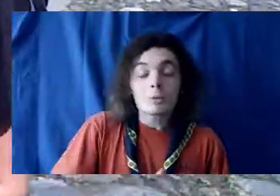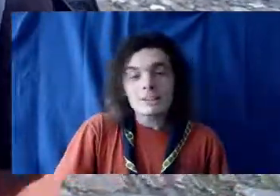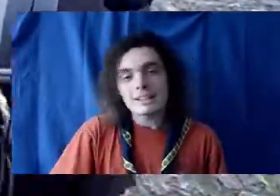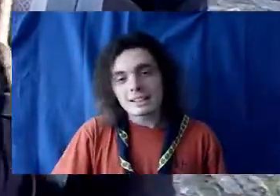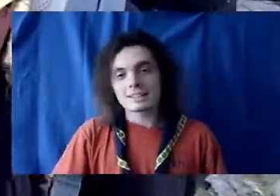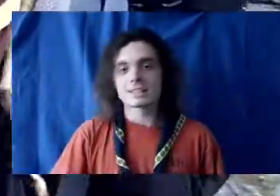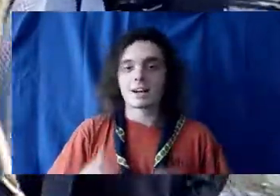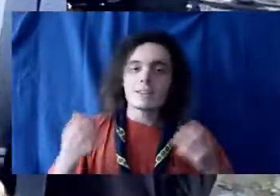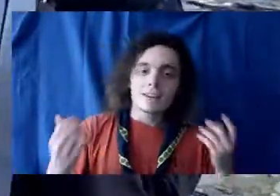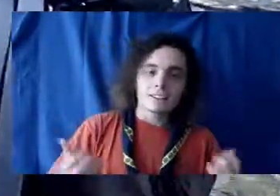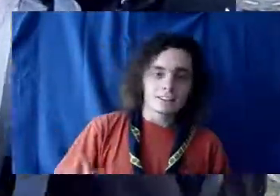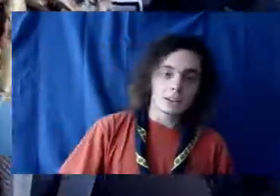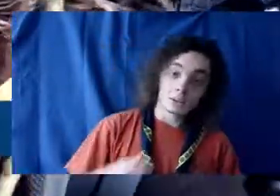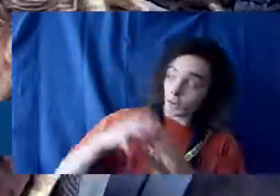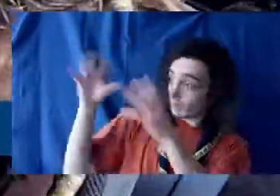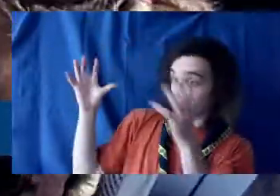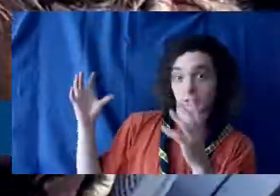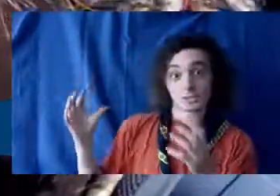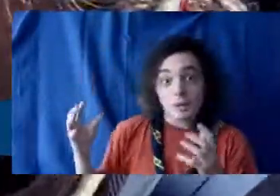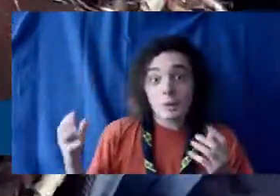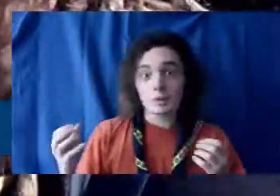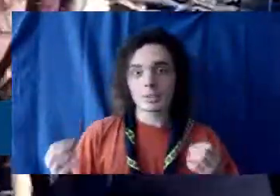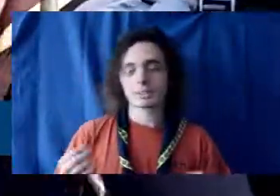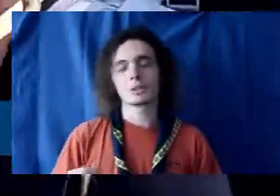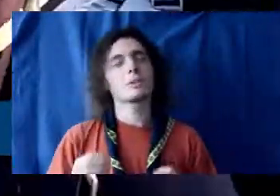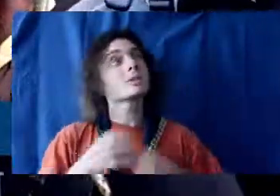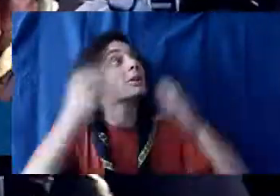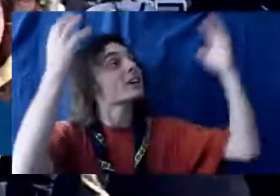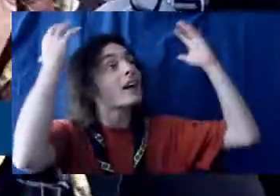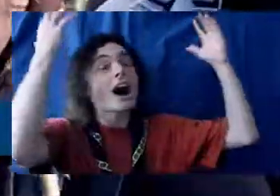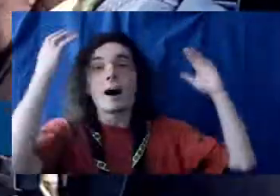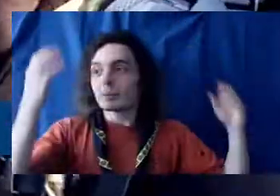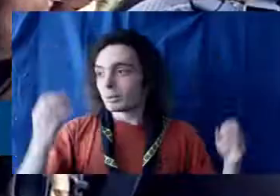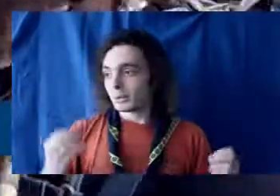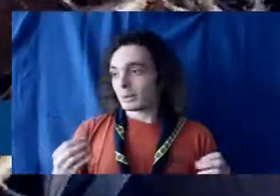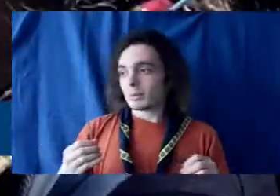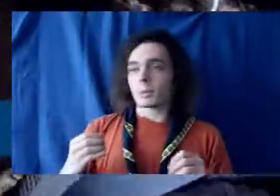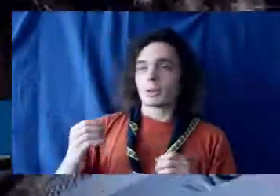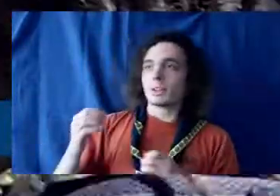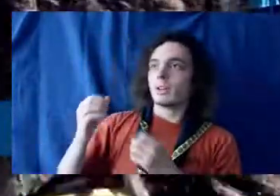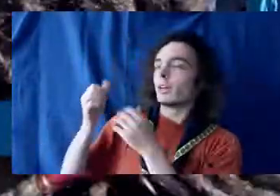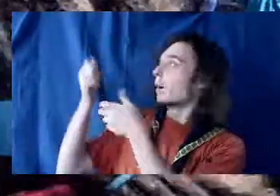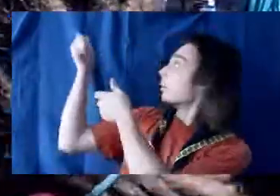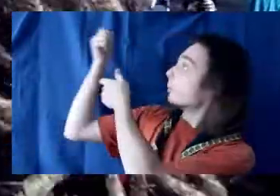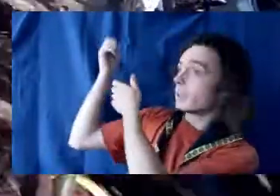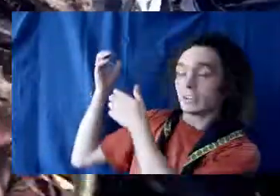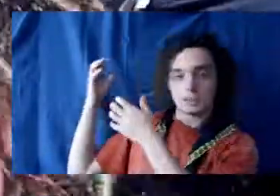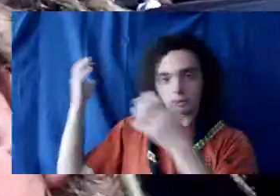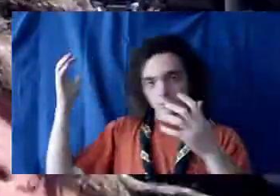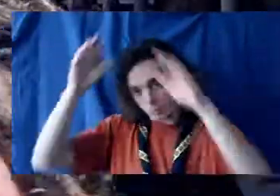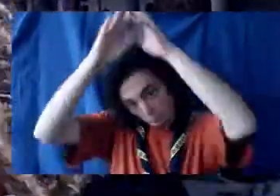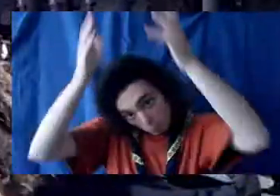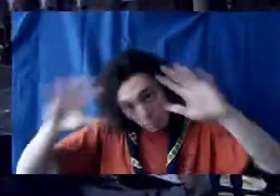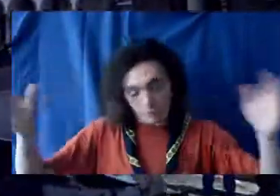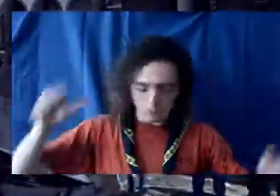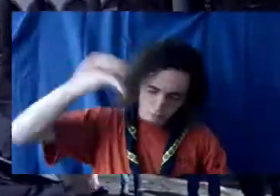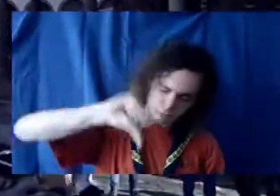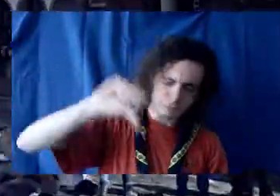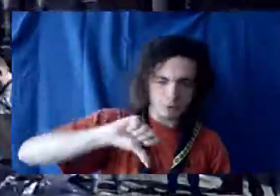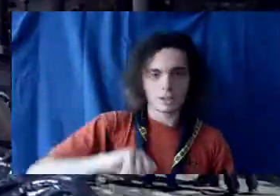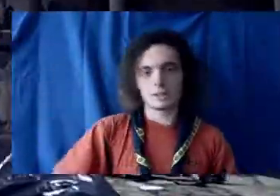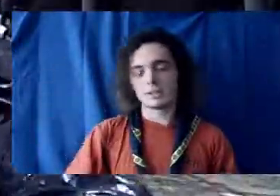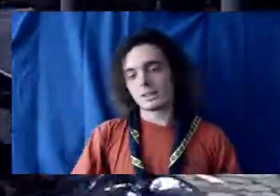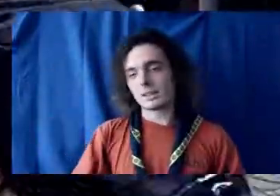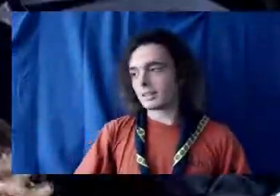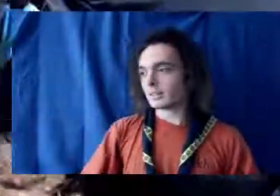Takže dobrý den, zdravím vás z Rilského monastýru, místního chrámu pod místními horami, pohořím jménem